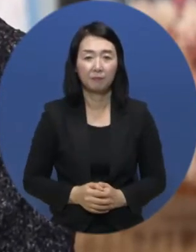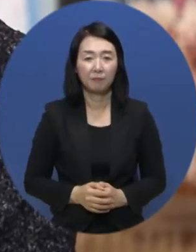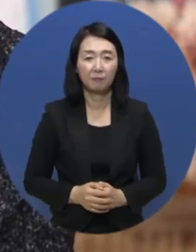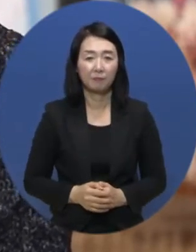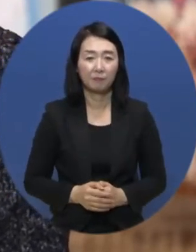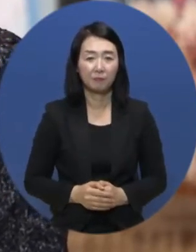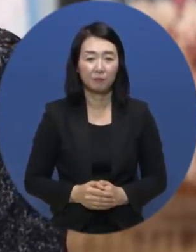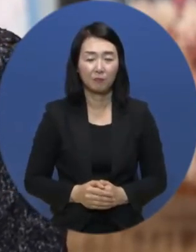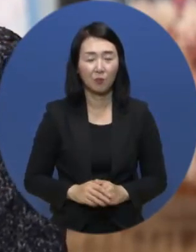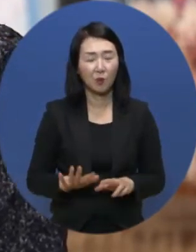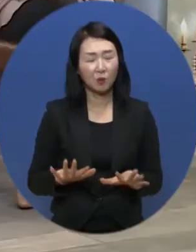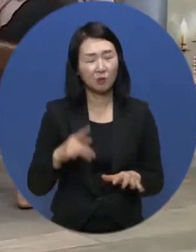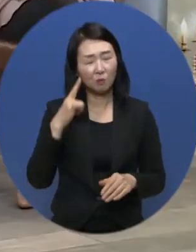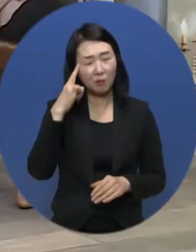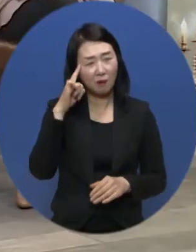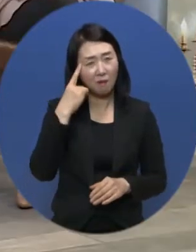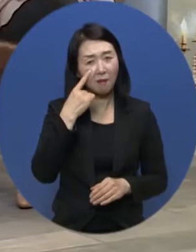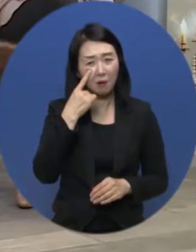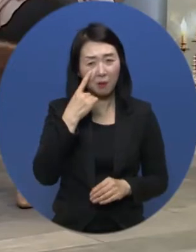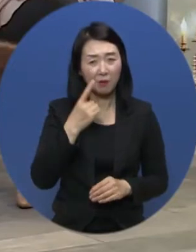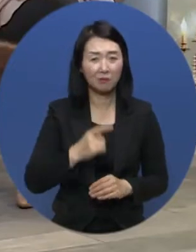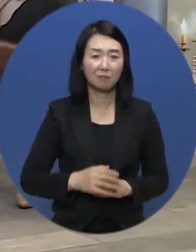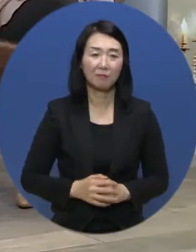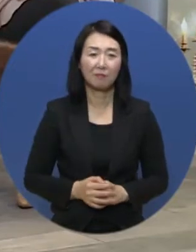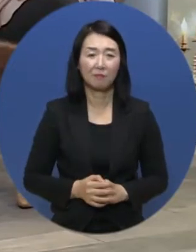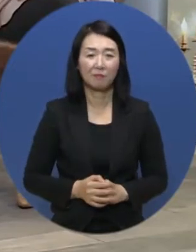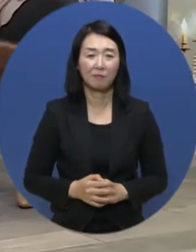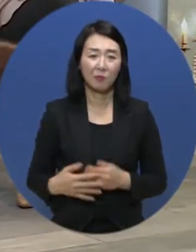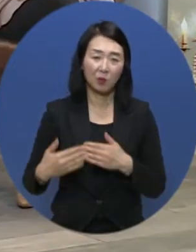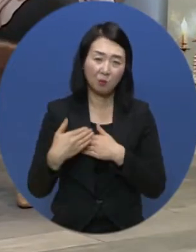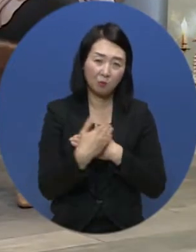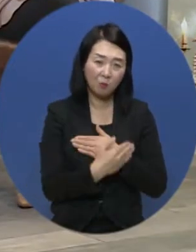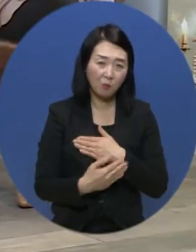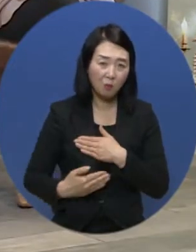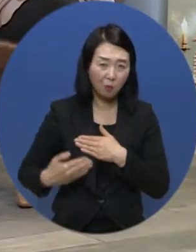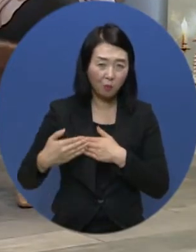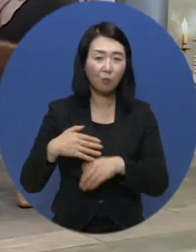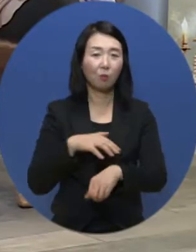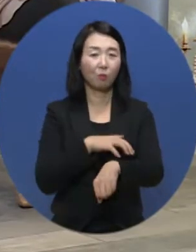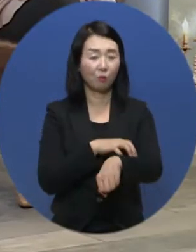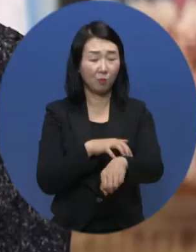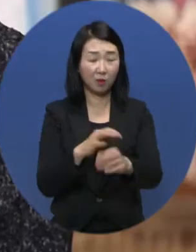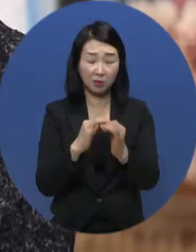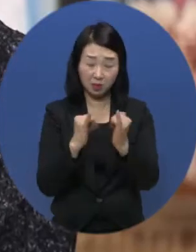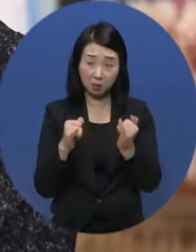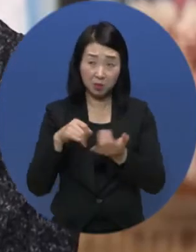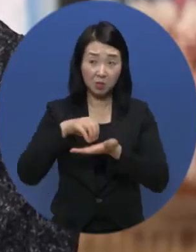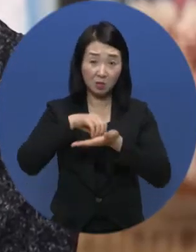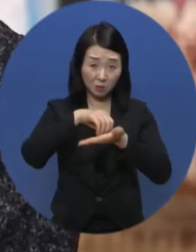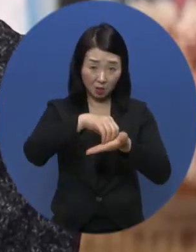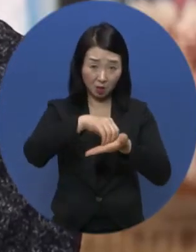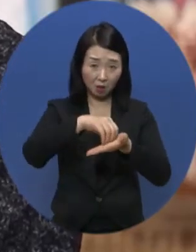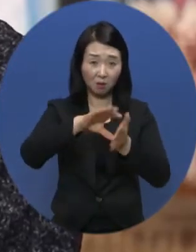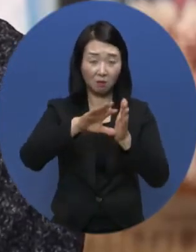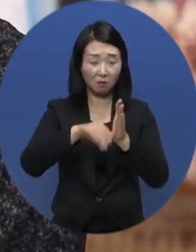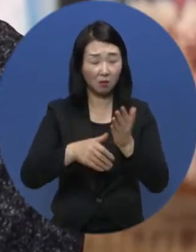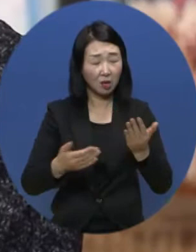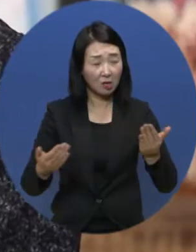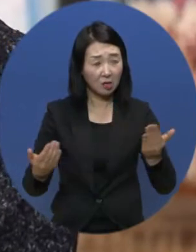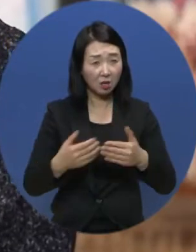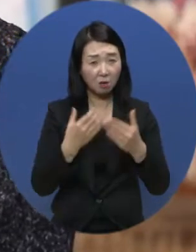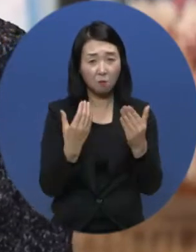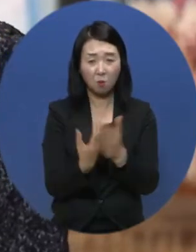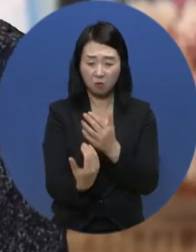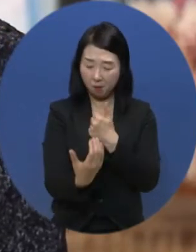뭐 지금 생각해 보면 그냥 이런 생각이 아니었을까요? 몸이 불편한 사람이 오니까 자기 몫을 다하지 못하니까